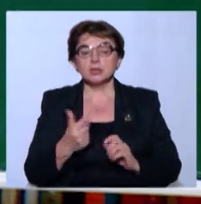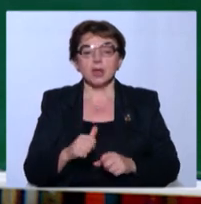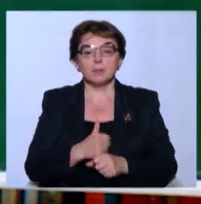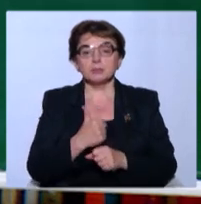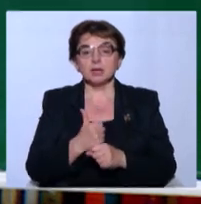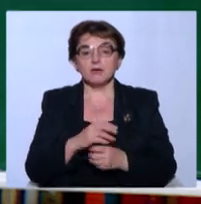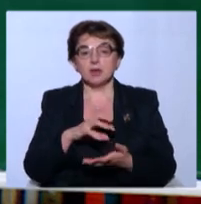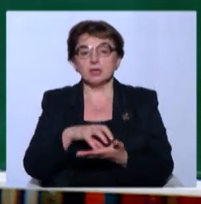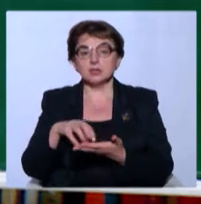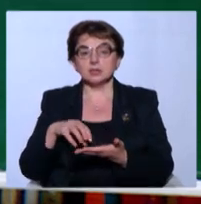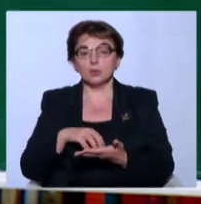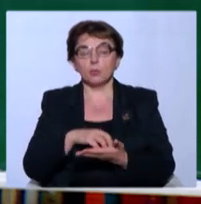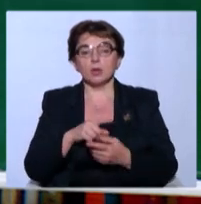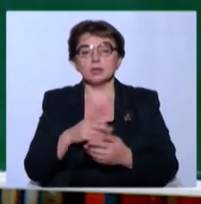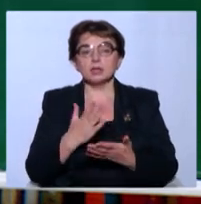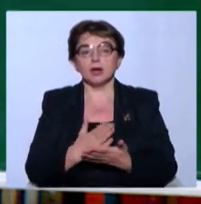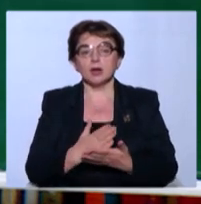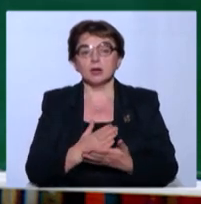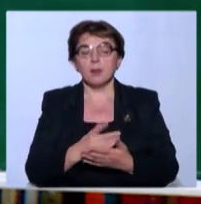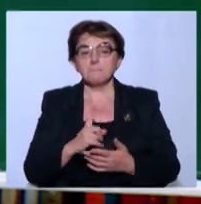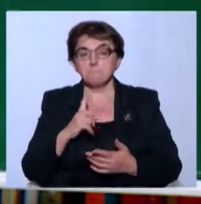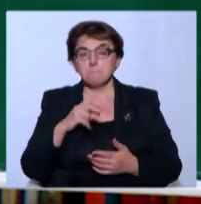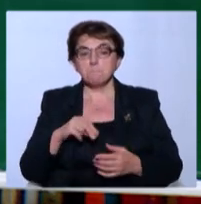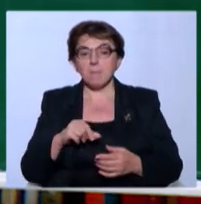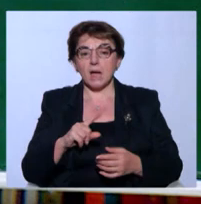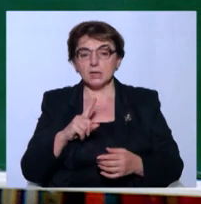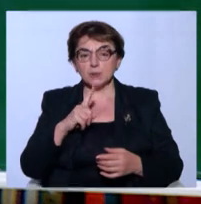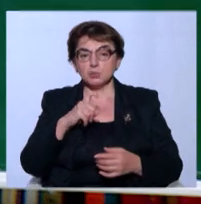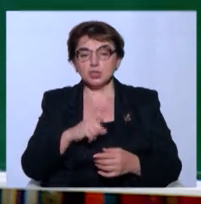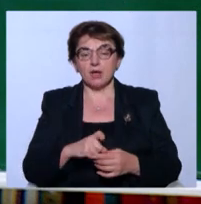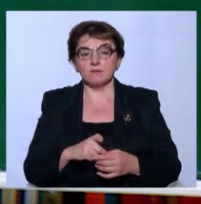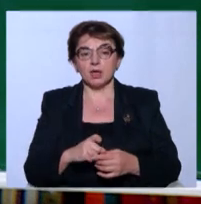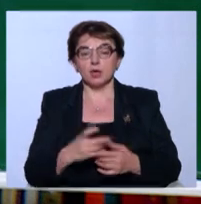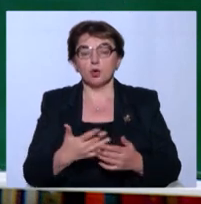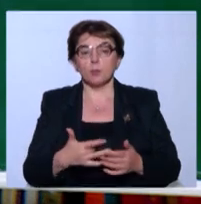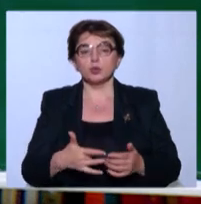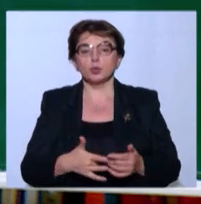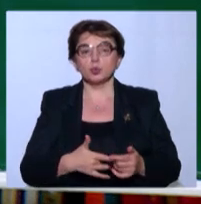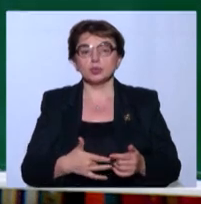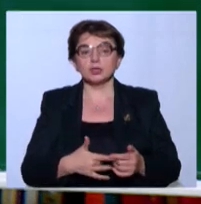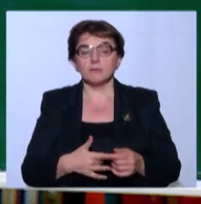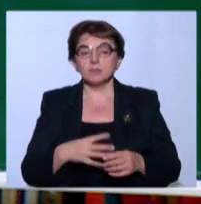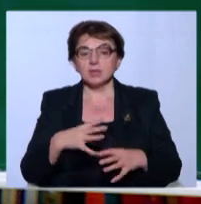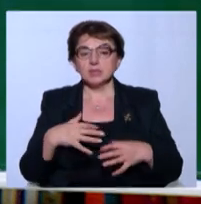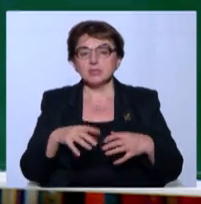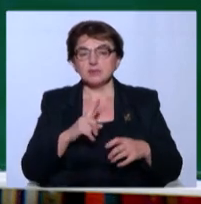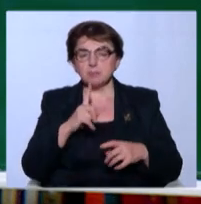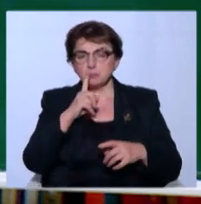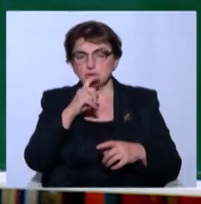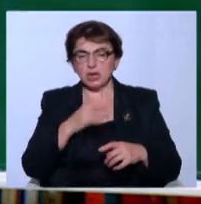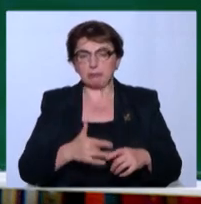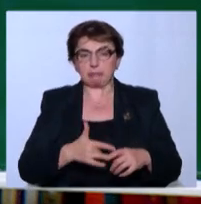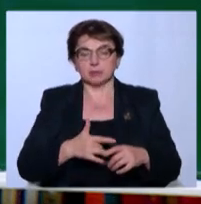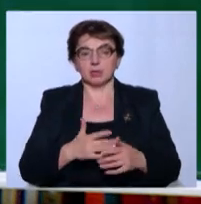ძირითადი კომპონენტისაგან. ეს არის მარილმჟავა, რომელიც კუჭის წვენს მჟავე